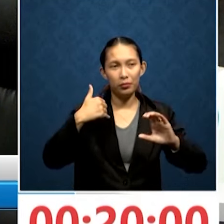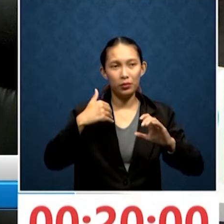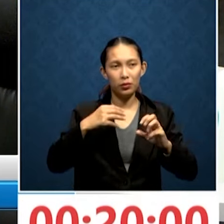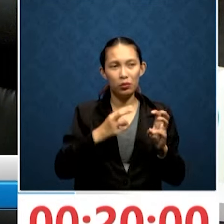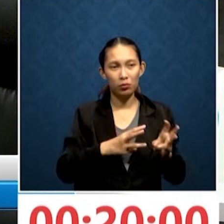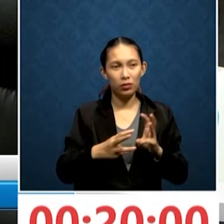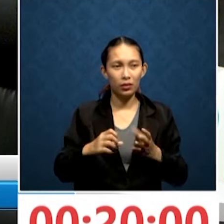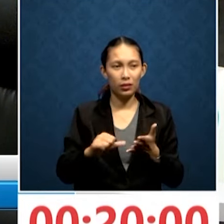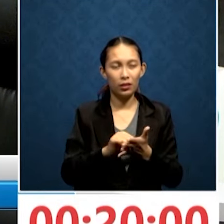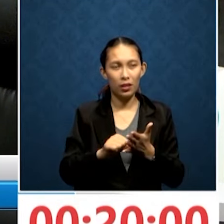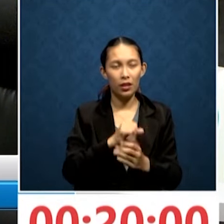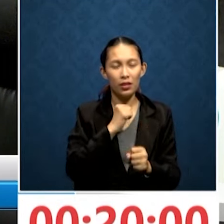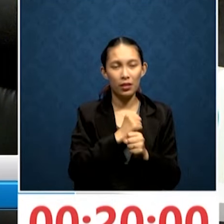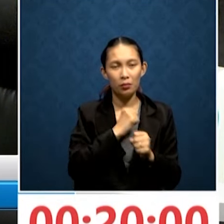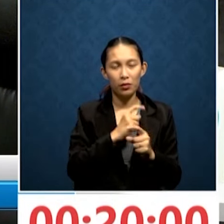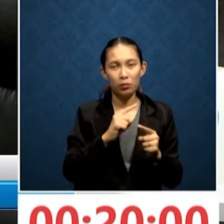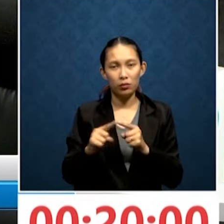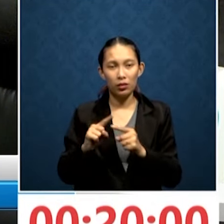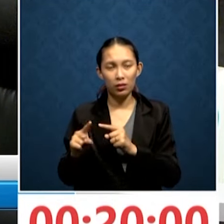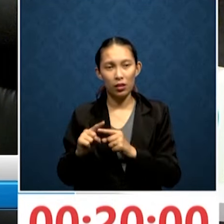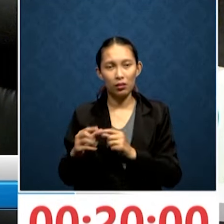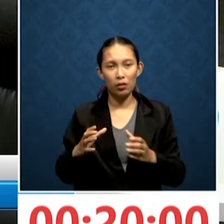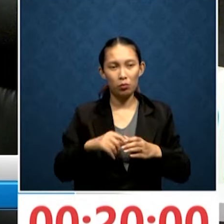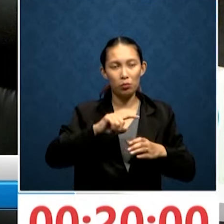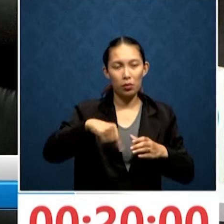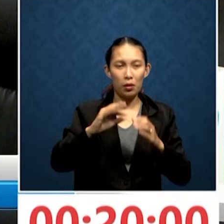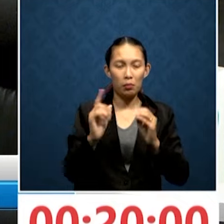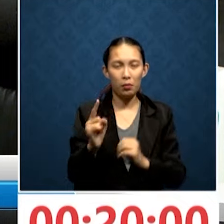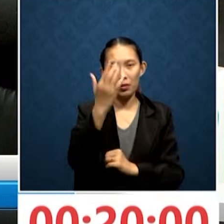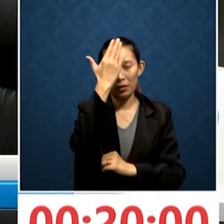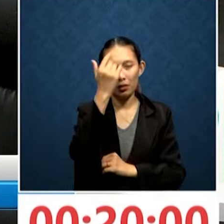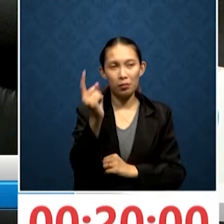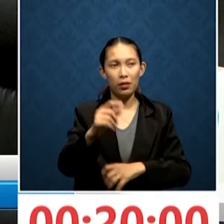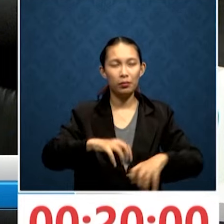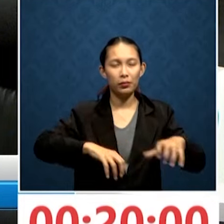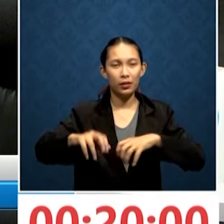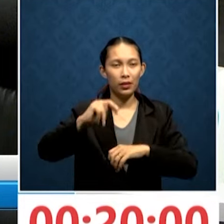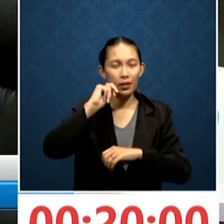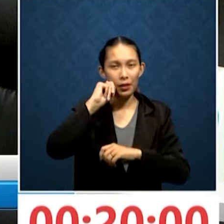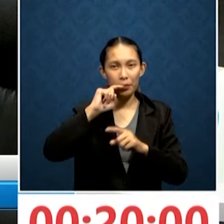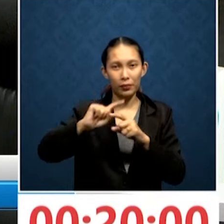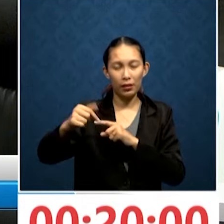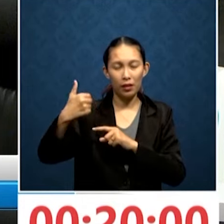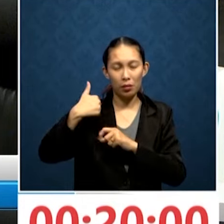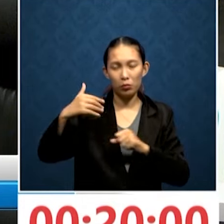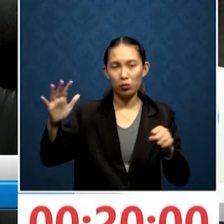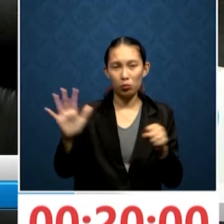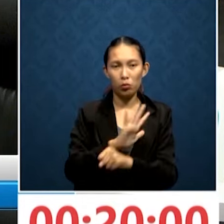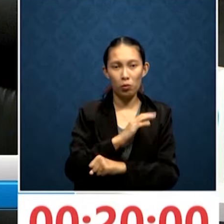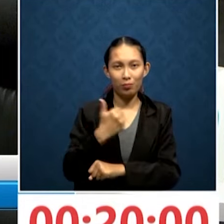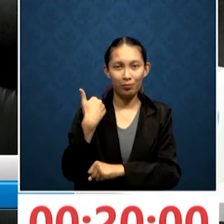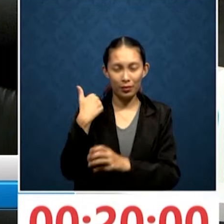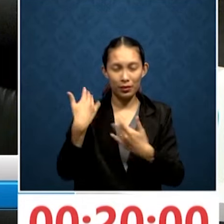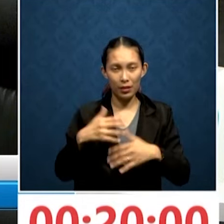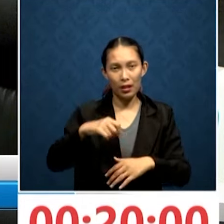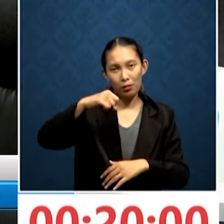บบการทำงานของหน่วยงานเหล่านี้อย่างไรเพื่อให้เกิดการบริหารจัดการน้ำอย่างมีประสิทธิภาพและลด